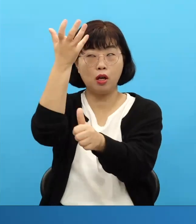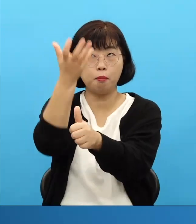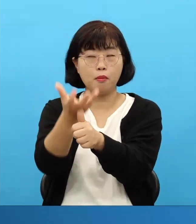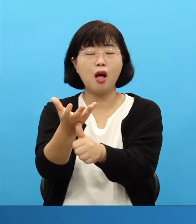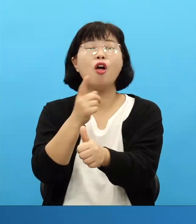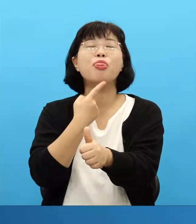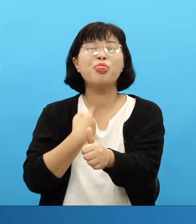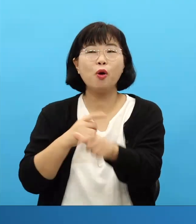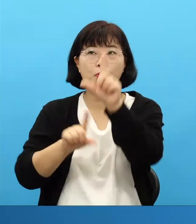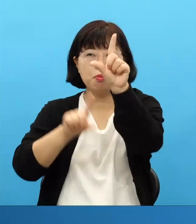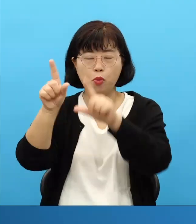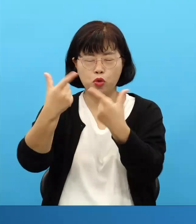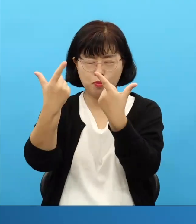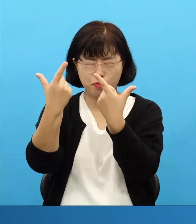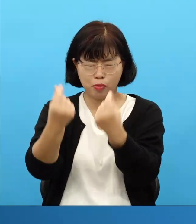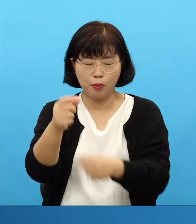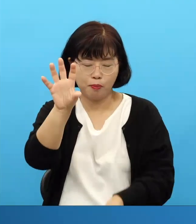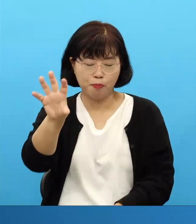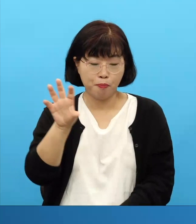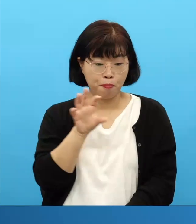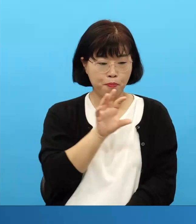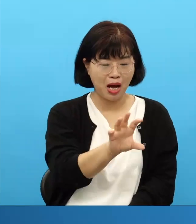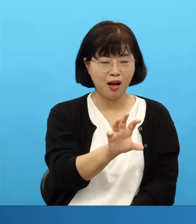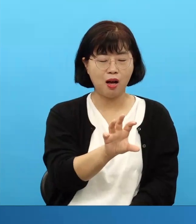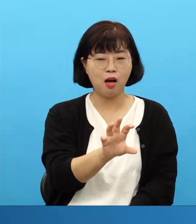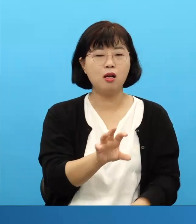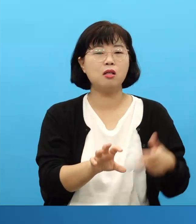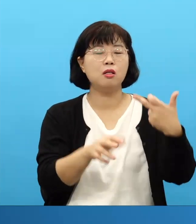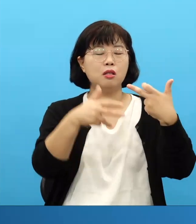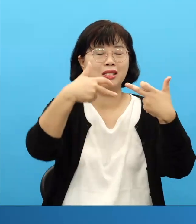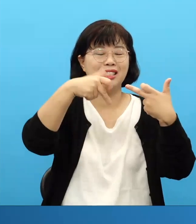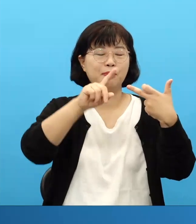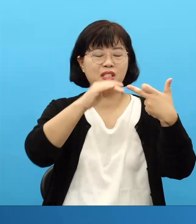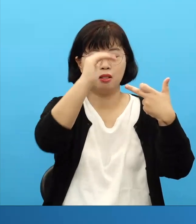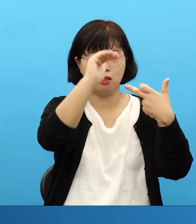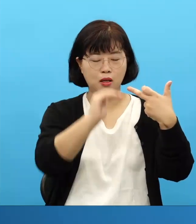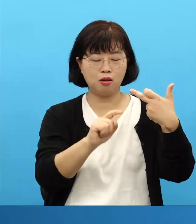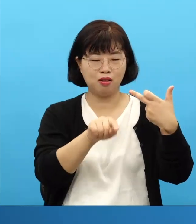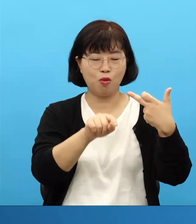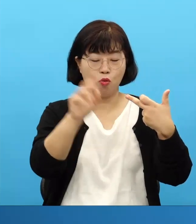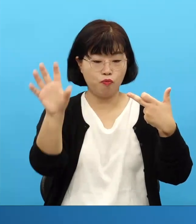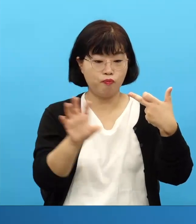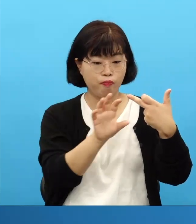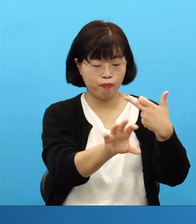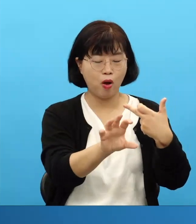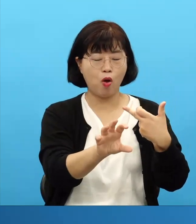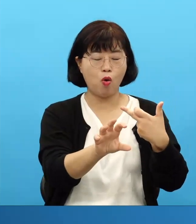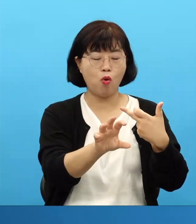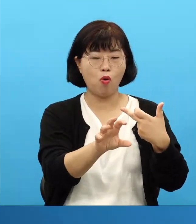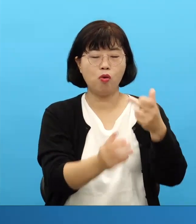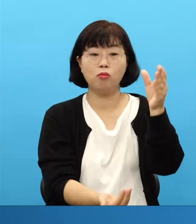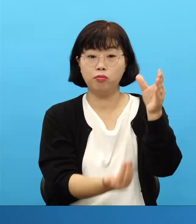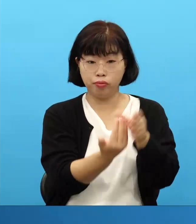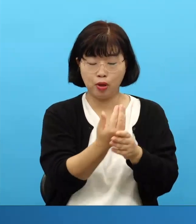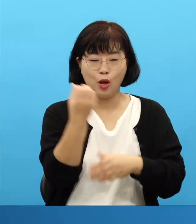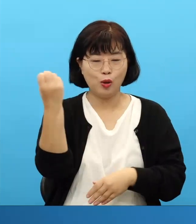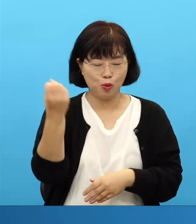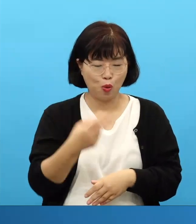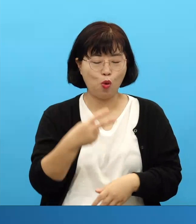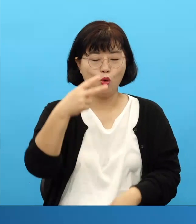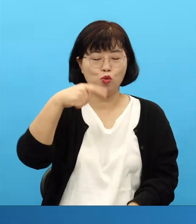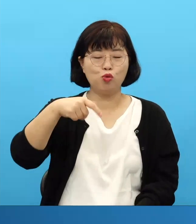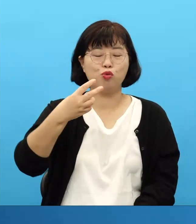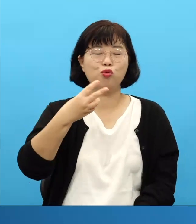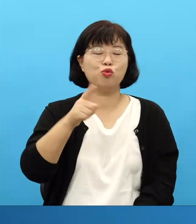were reenacted exactly that way. That's Acts 17. 그리고 두란 운동이 일어납니다. 17, and then we see the. 그 끝난 게 아닙니다. It doesn't end with that.